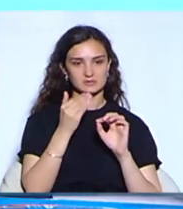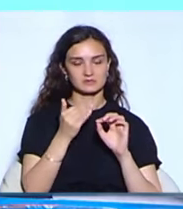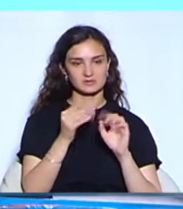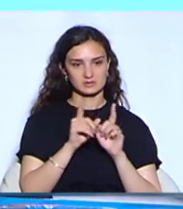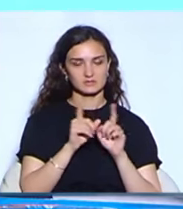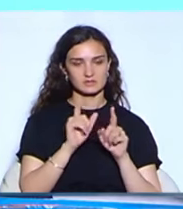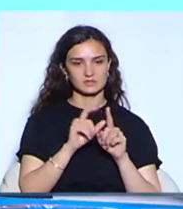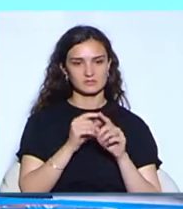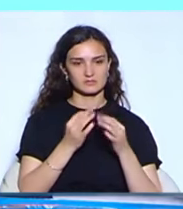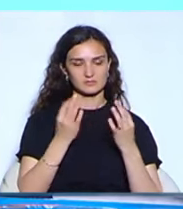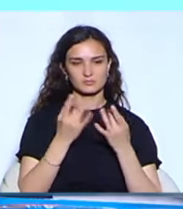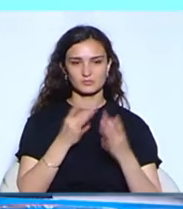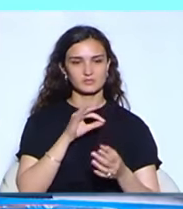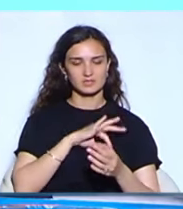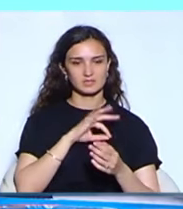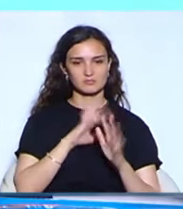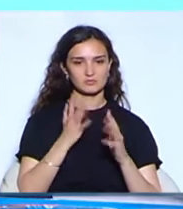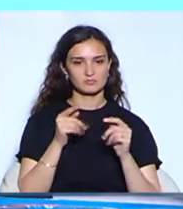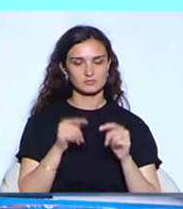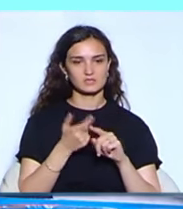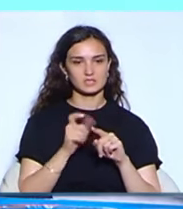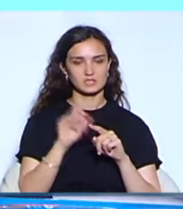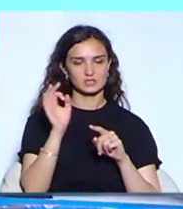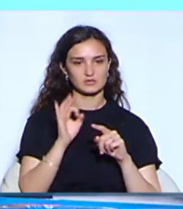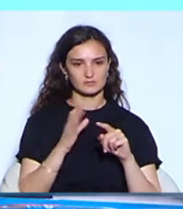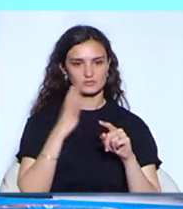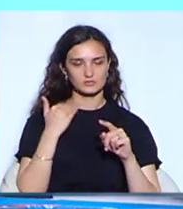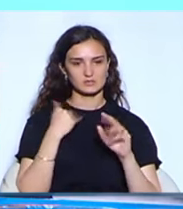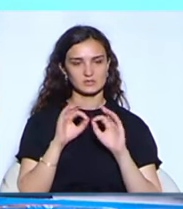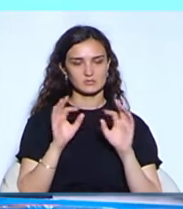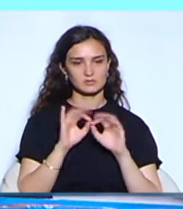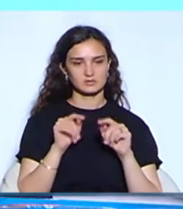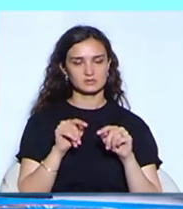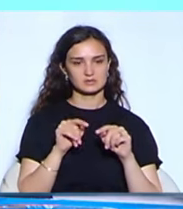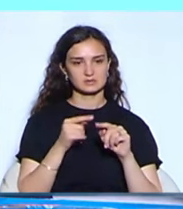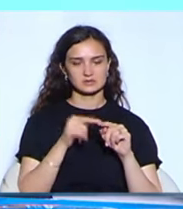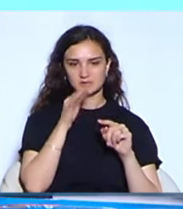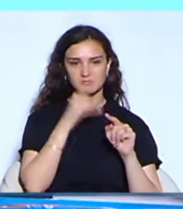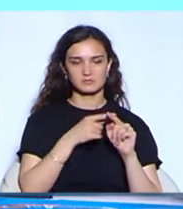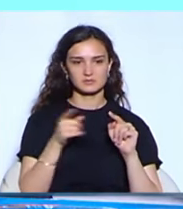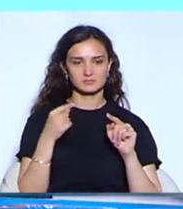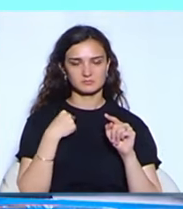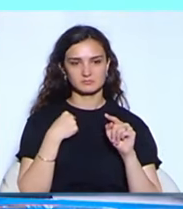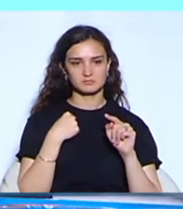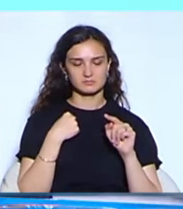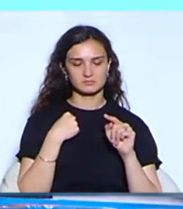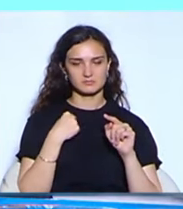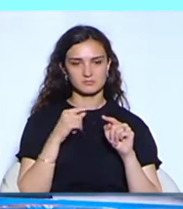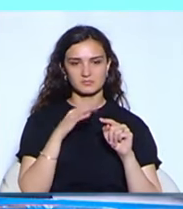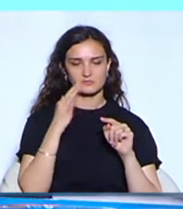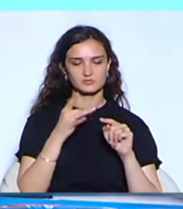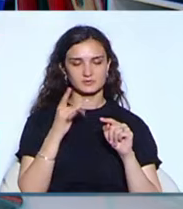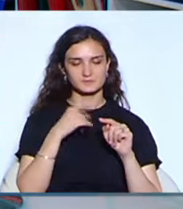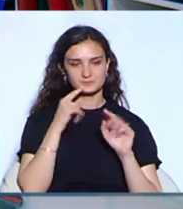თქვენსავე ნათქვამს, უბრალოდ ვისარგებლებთ შემთხვევით, ძალიან ხშირად ქონია ჩვენ საუბარი წლების მანძილზე მედეა და